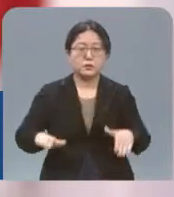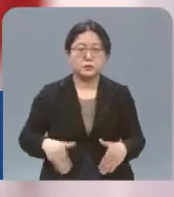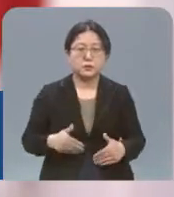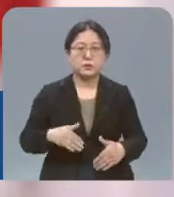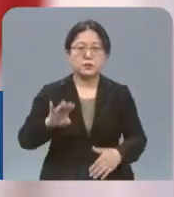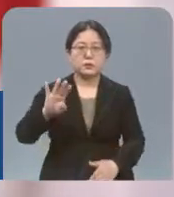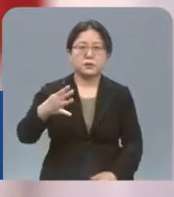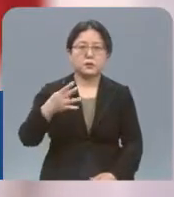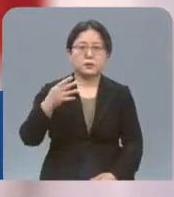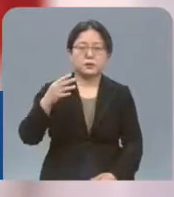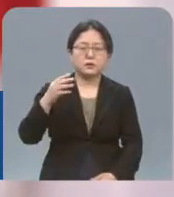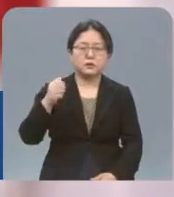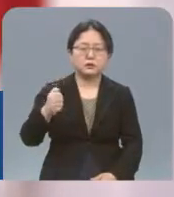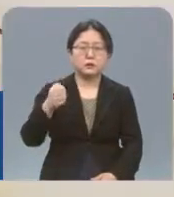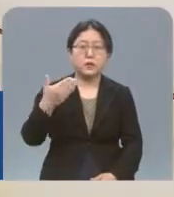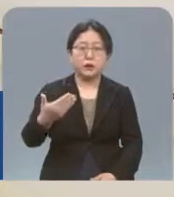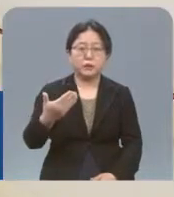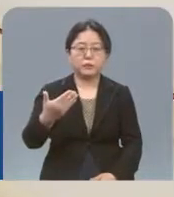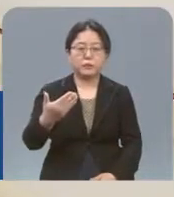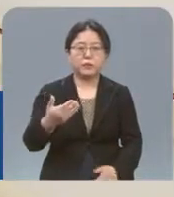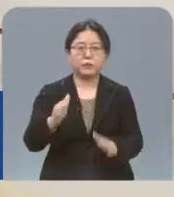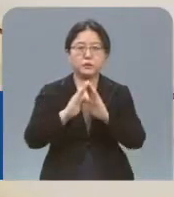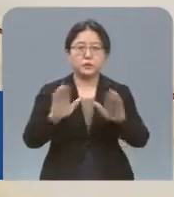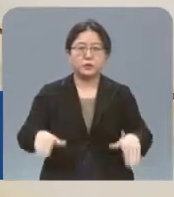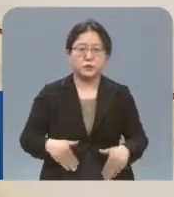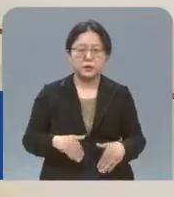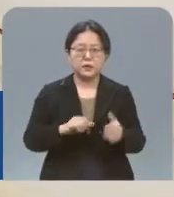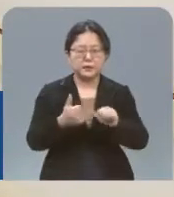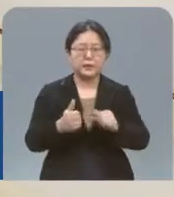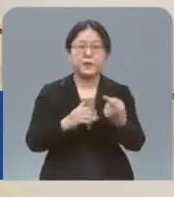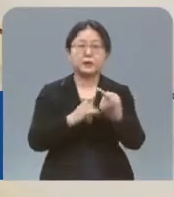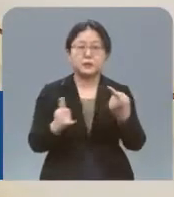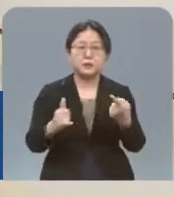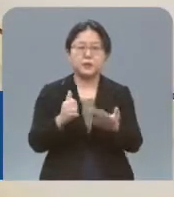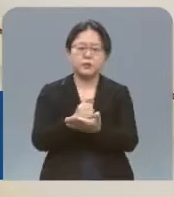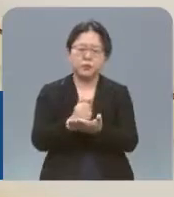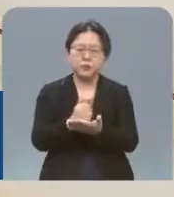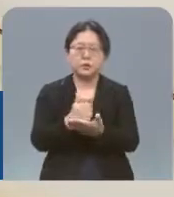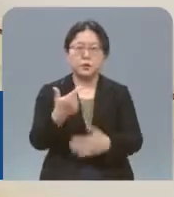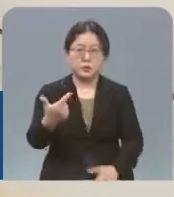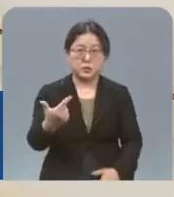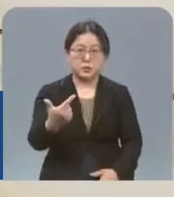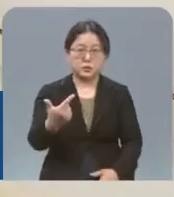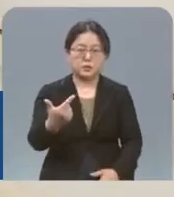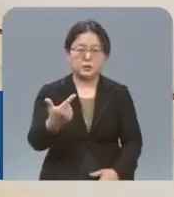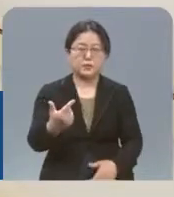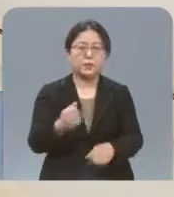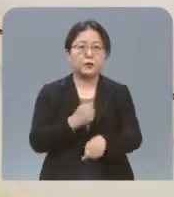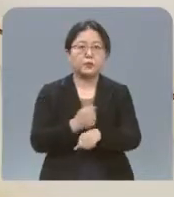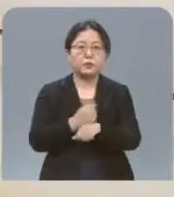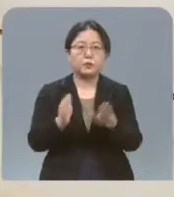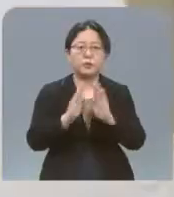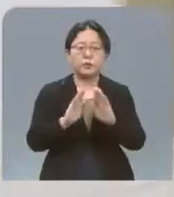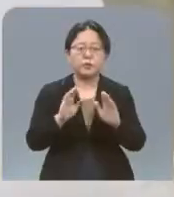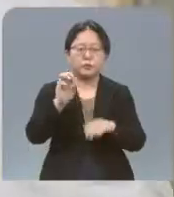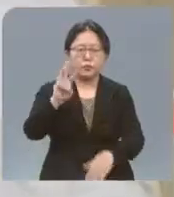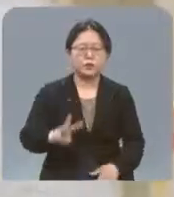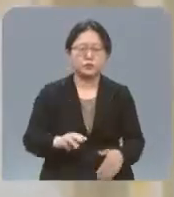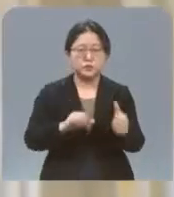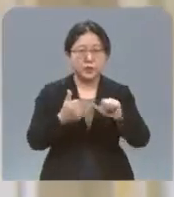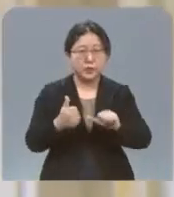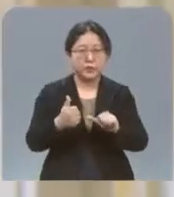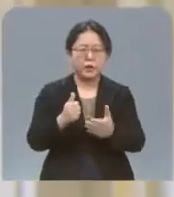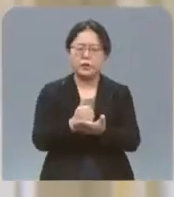전남은 459명입니다. 전남에서는 사망자 1명과 위중증 환자 6명이 나왔으며 광주는